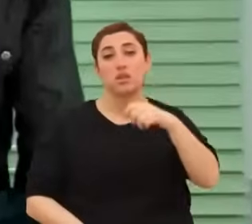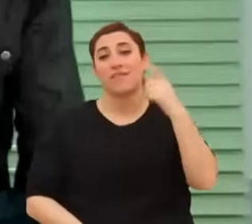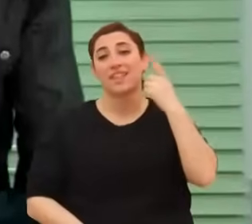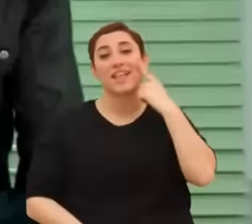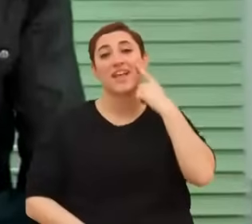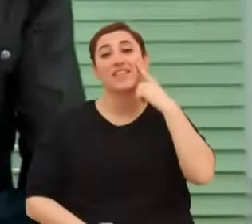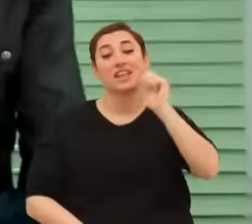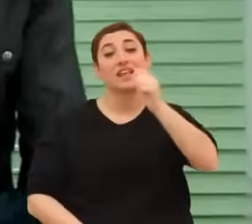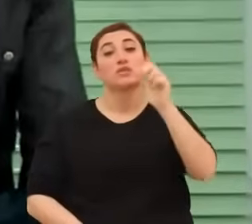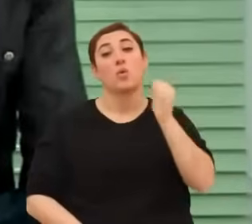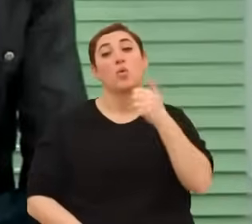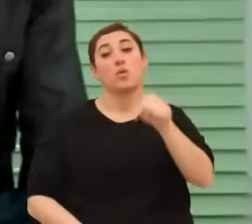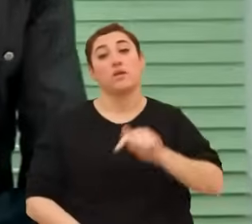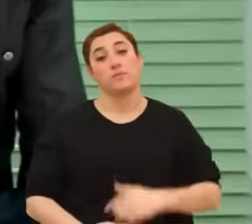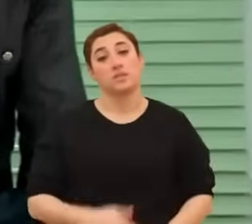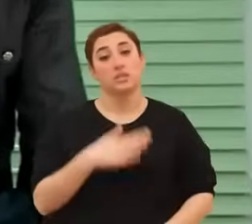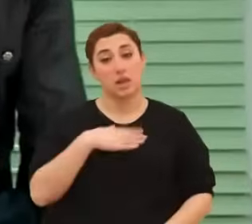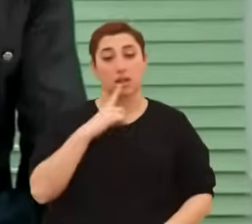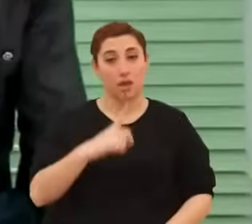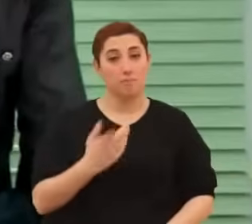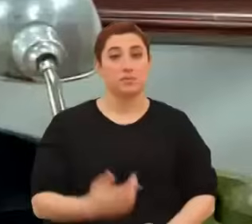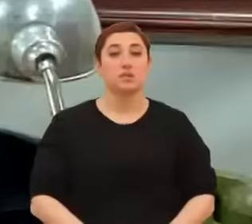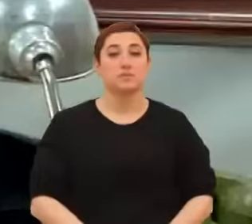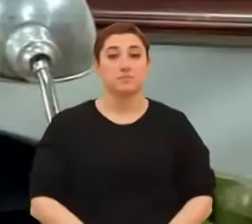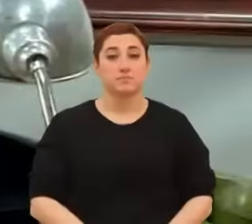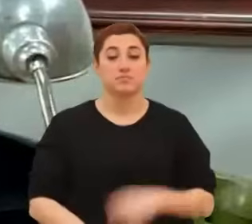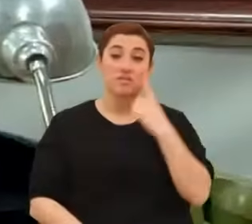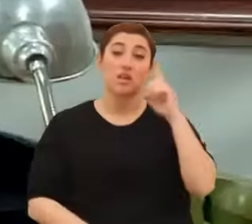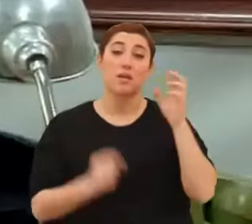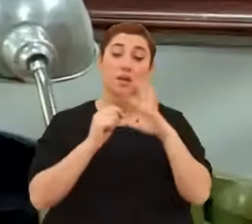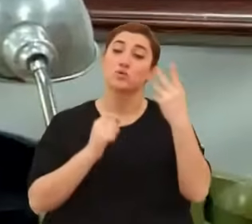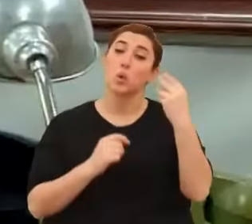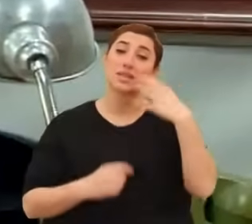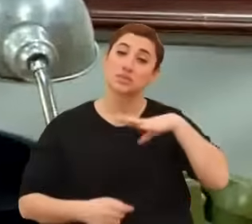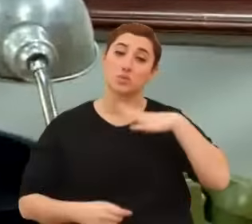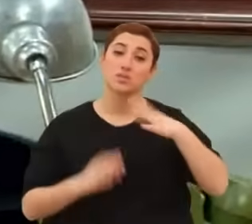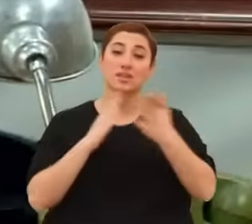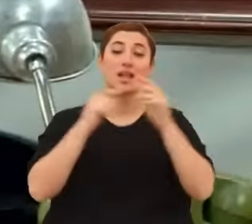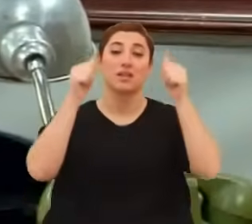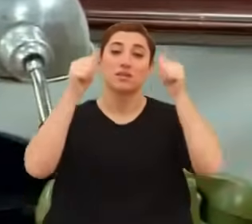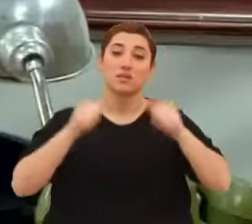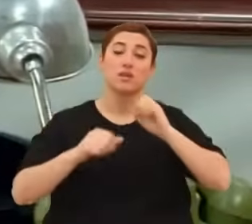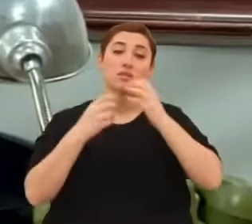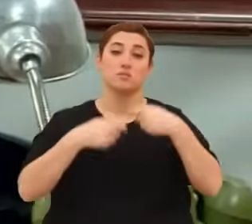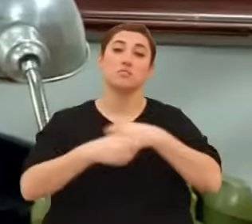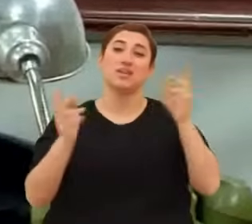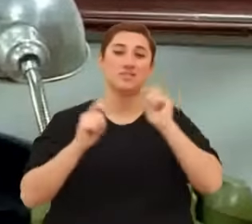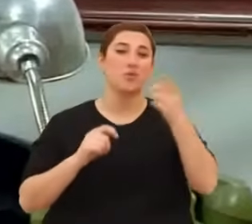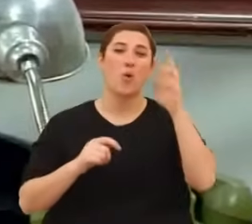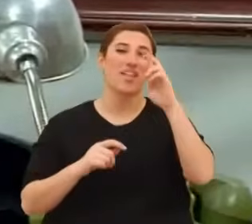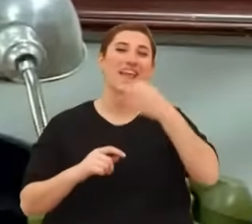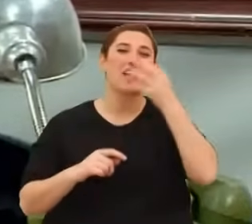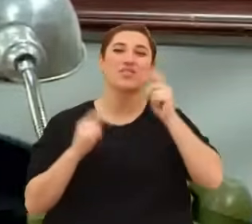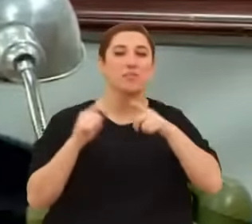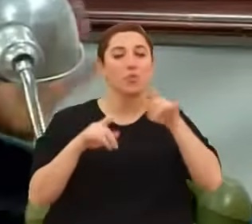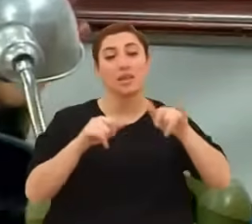devletin bekası söz konusu sayın amirim. Vallahi Bekir, çok istiyorsan el ilanı falan bastırırız. Bu 12 Eylül'de yapıyorduk ya. Aynı onun